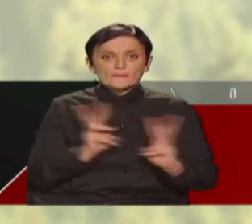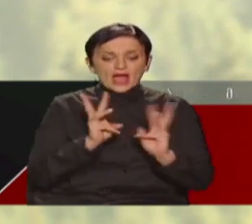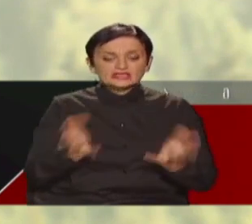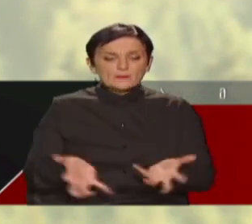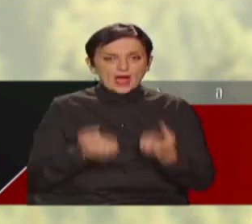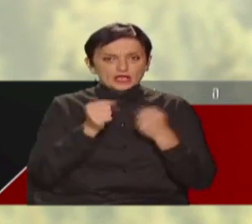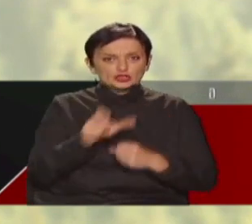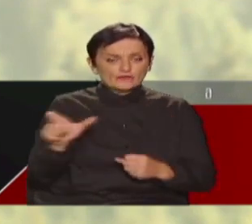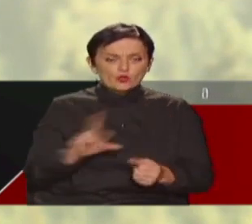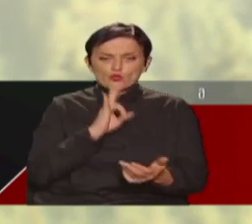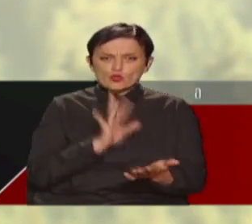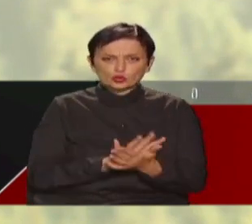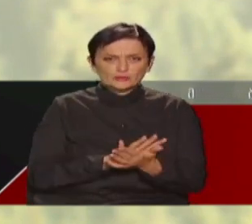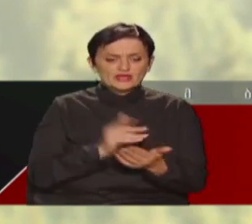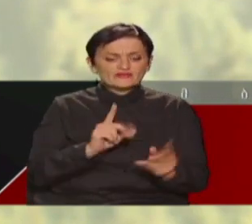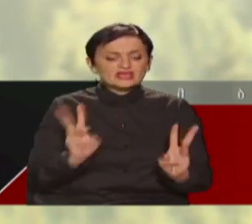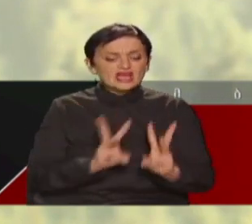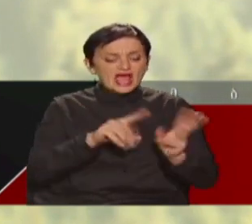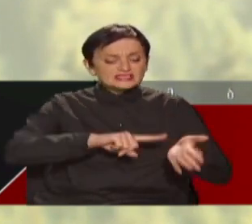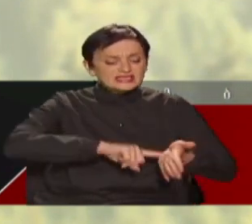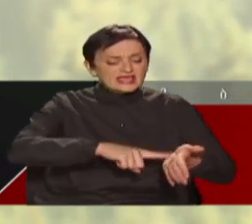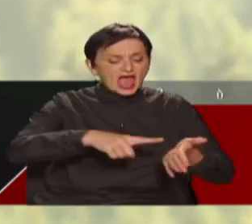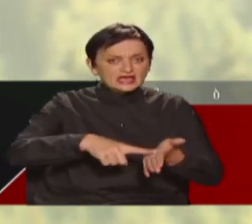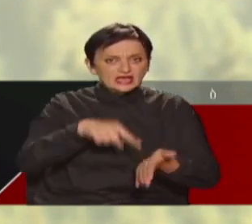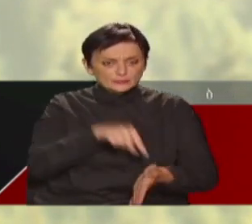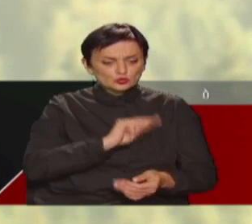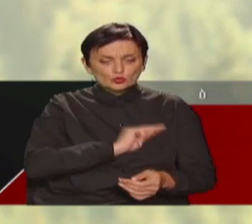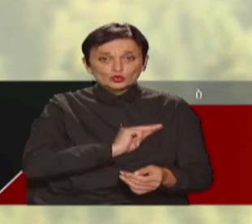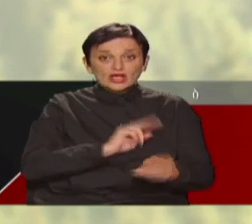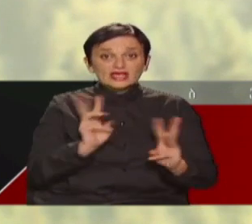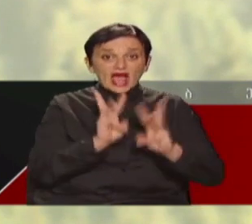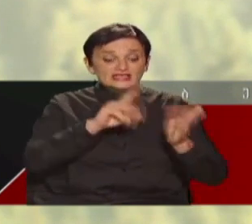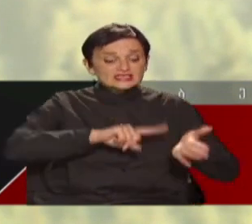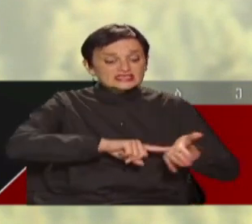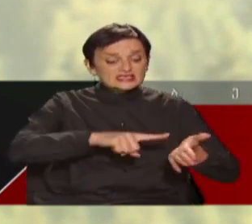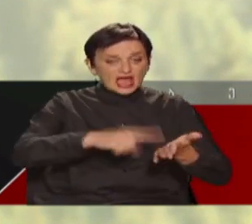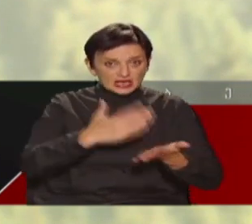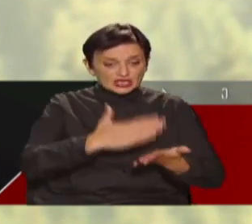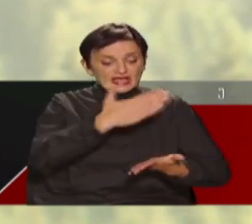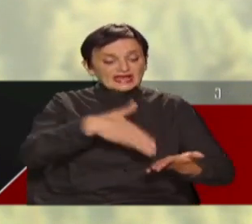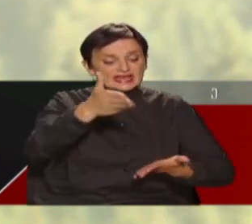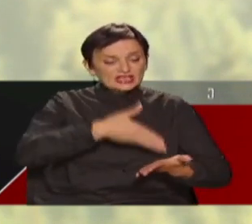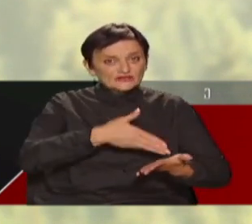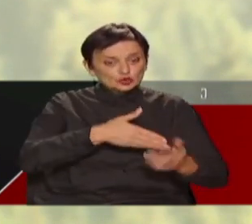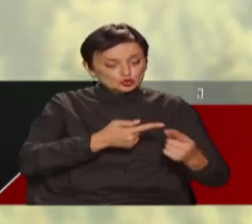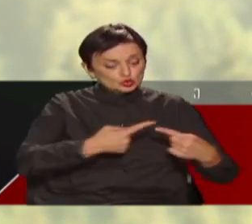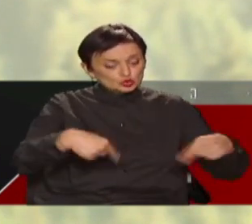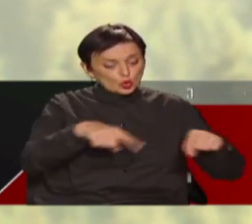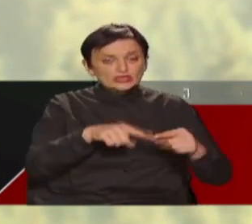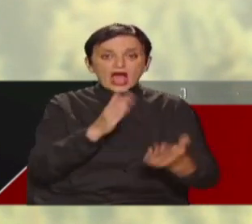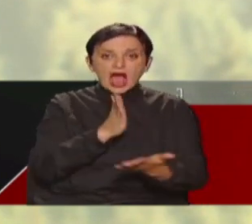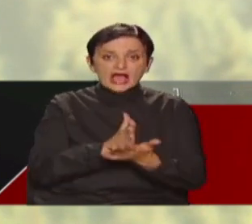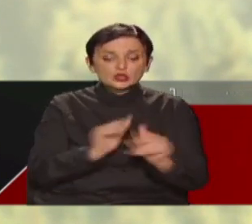mashvelebi mudmivat amushaoeben khanzris kerebs. Khanzris kerebze aris likvidirebuli zonebi, aris